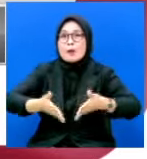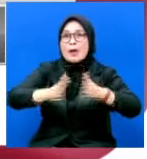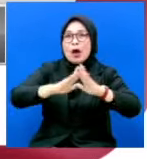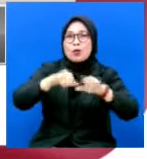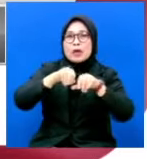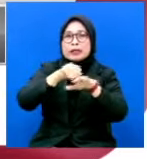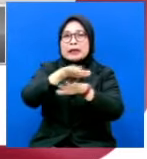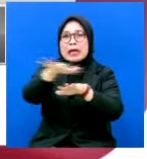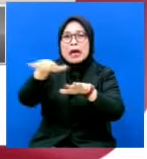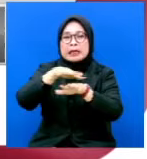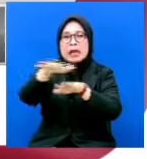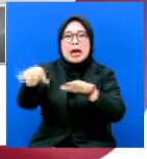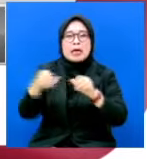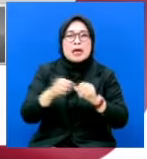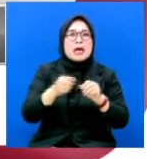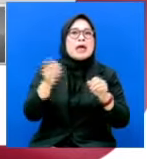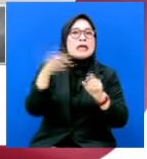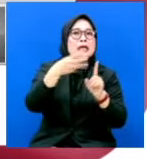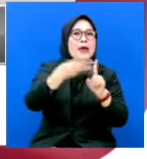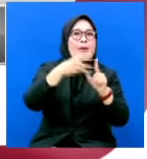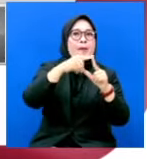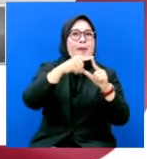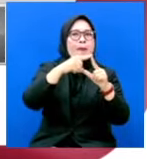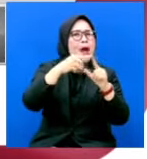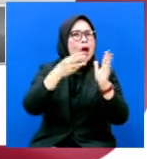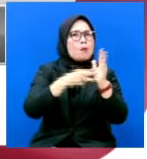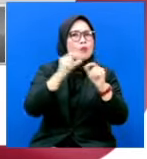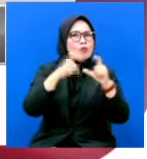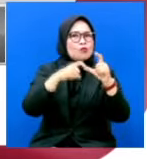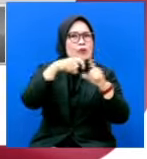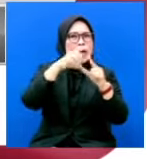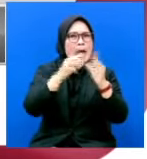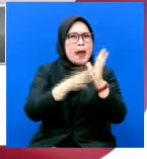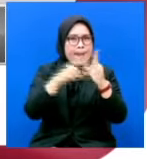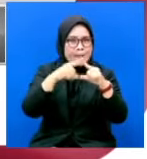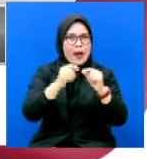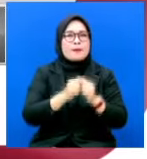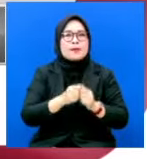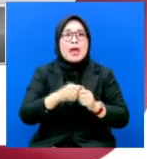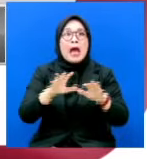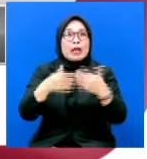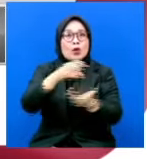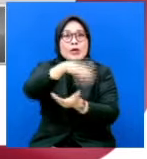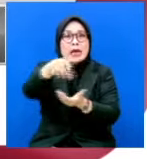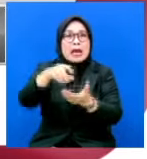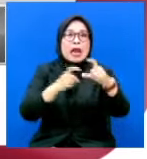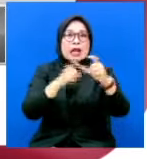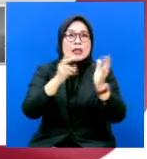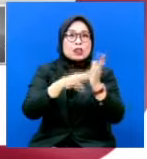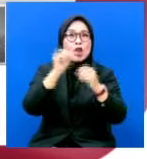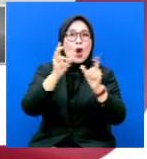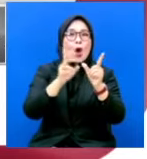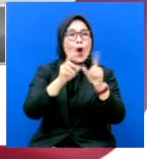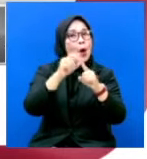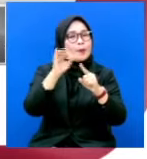dari ke bamusbama dan sekitarnya begitu pula di daerah snopi sampai ke Mia